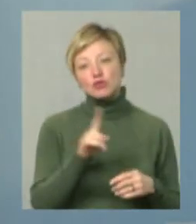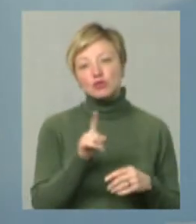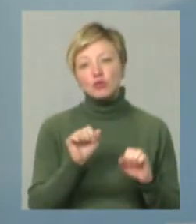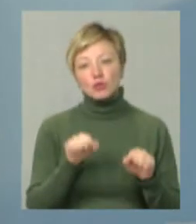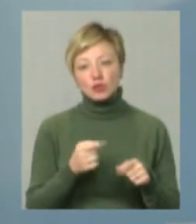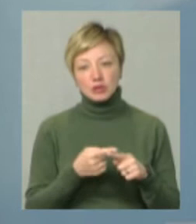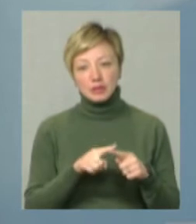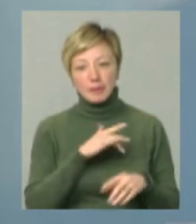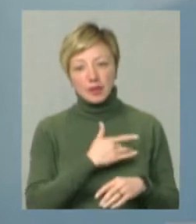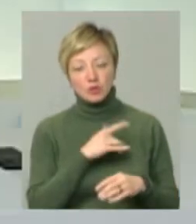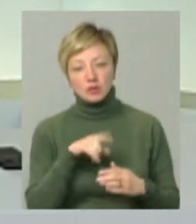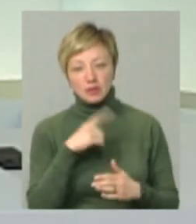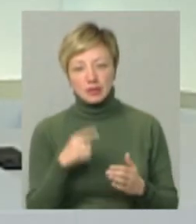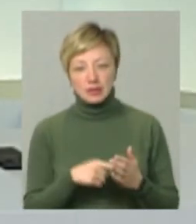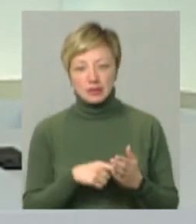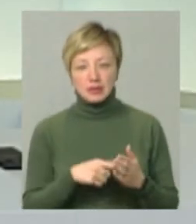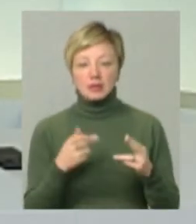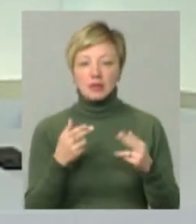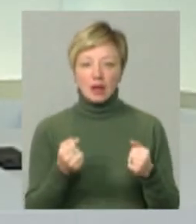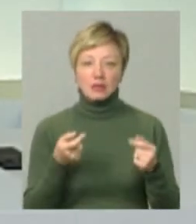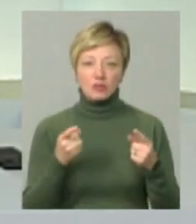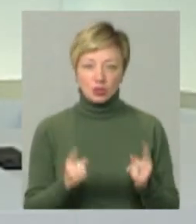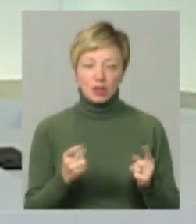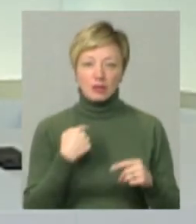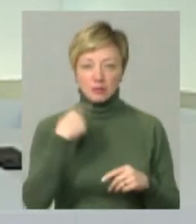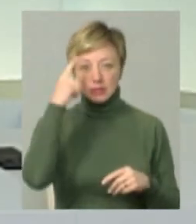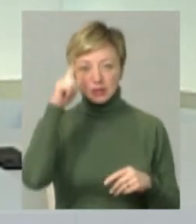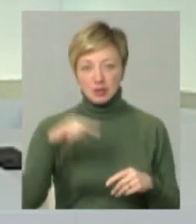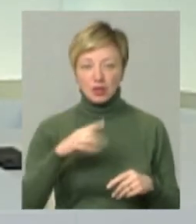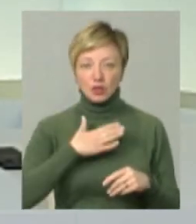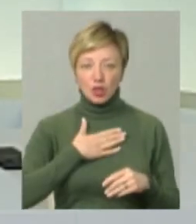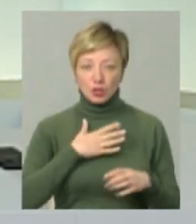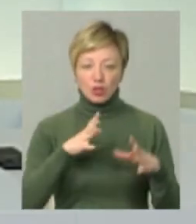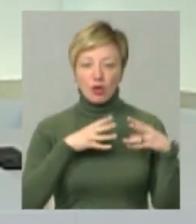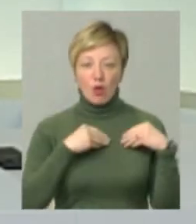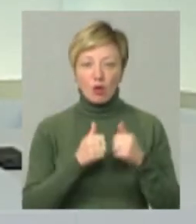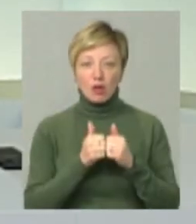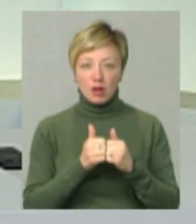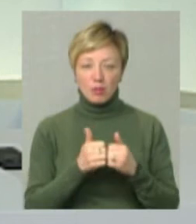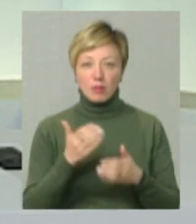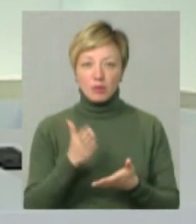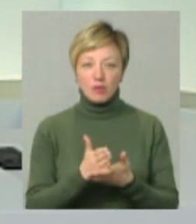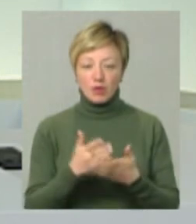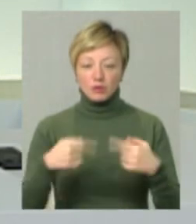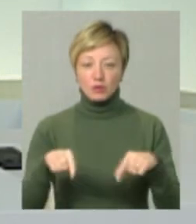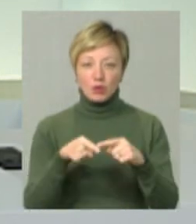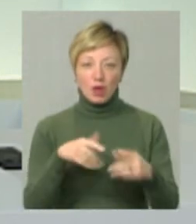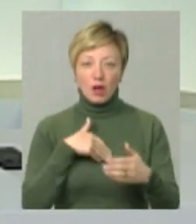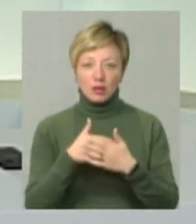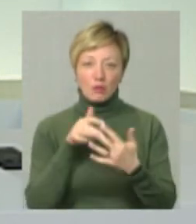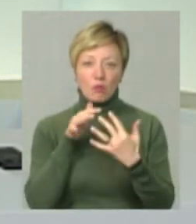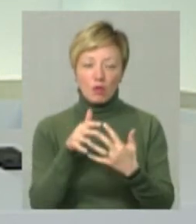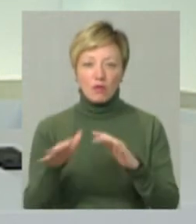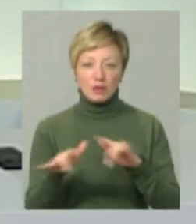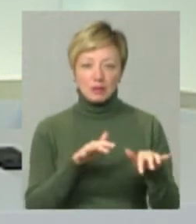може бути підозрілим? Так, звичайно. Як нам відомо від наших колег, які на даний час перебувають у зоні